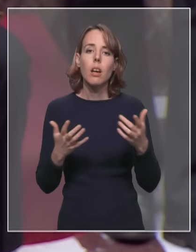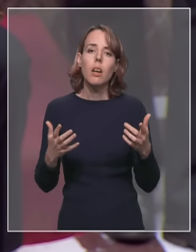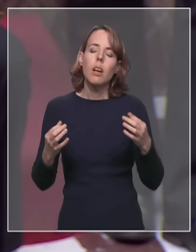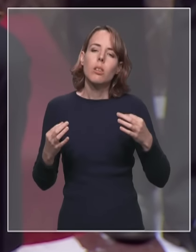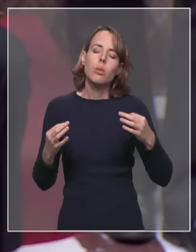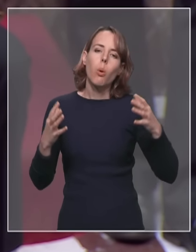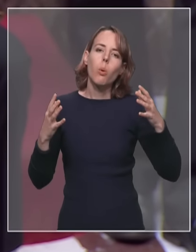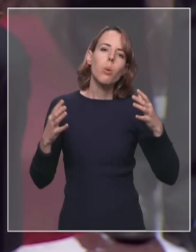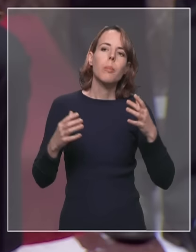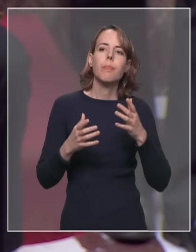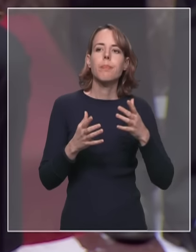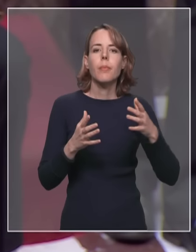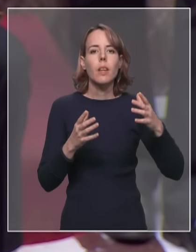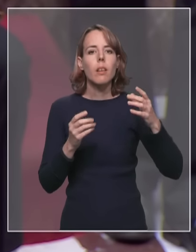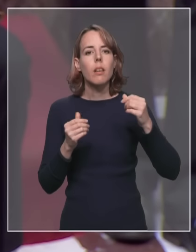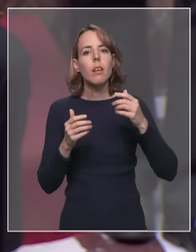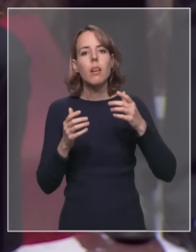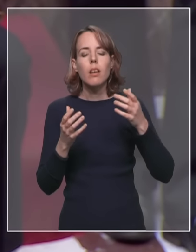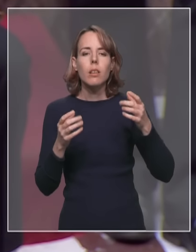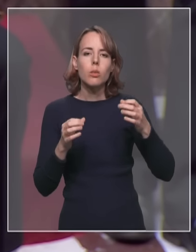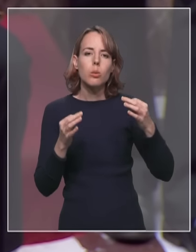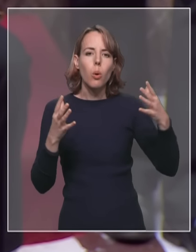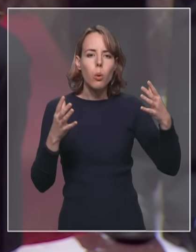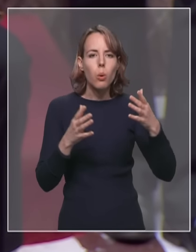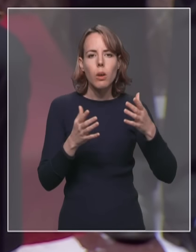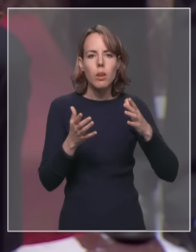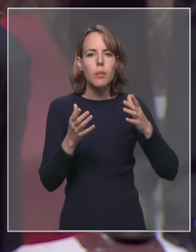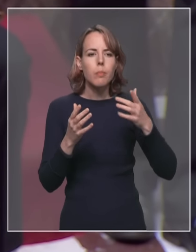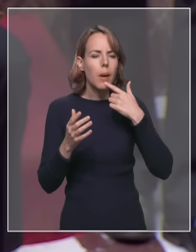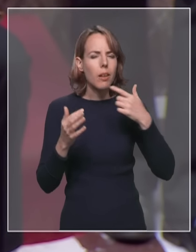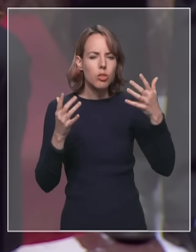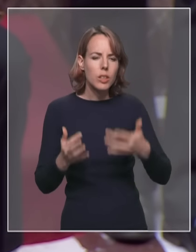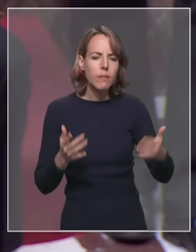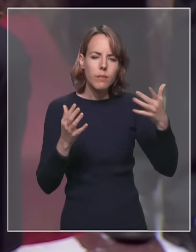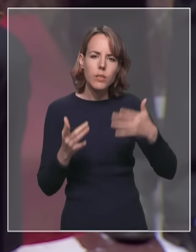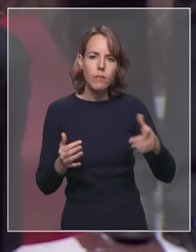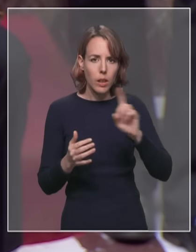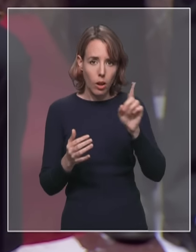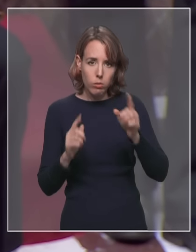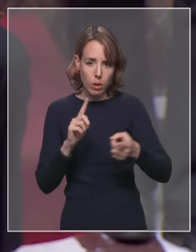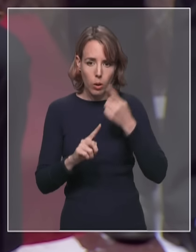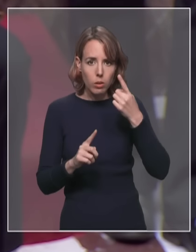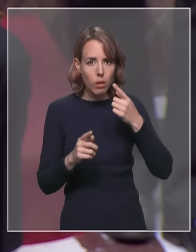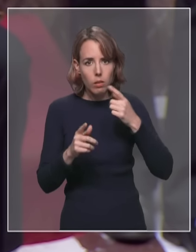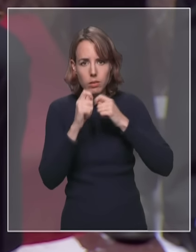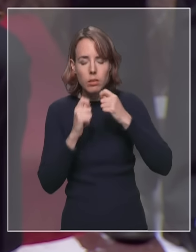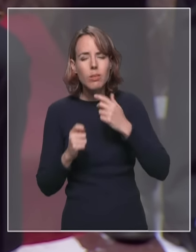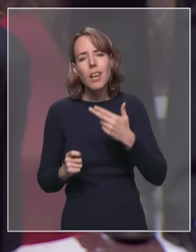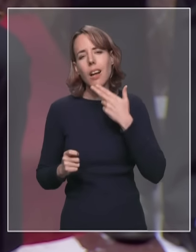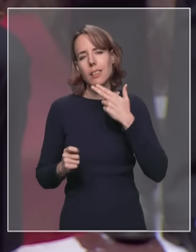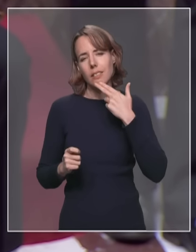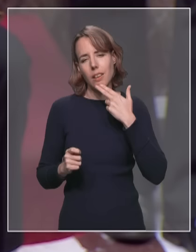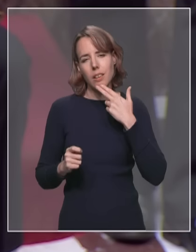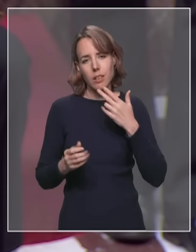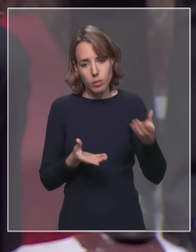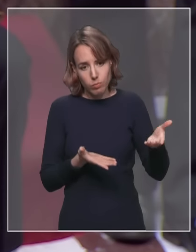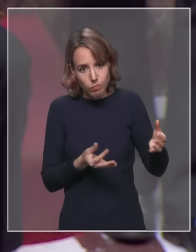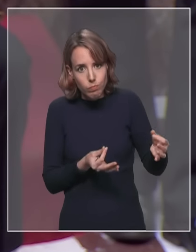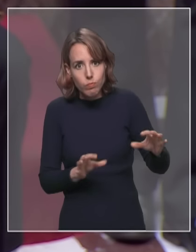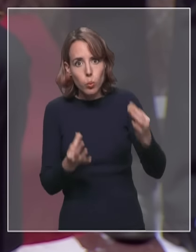logique d'entrée et de chiffres dans les dispositifs et être plutôt dans une logique de qualité d'insertion dans l'emploi. Qu'est-ce qu'on